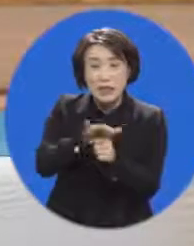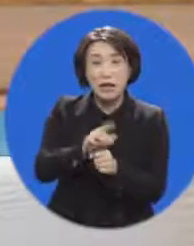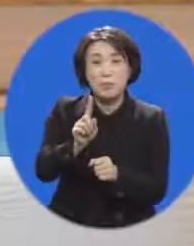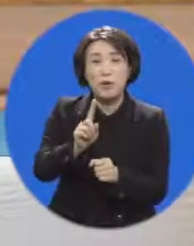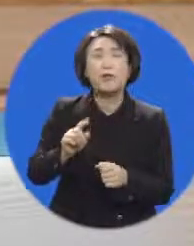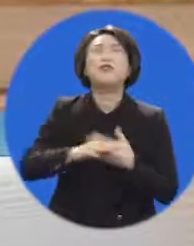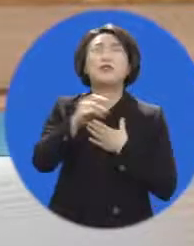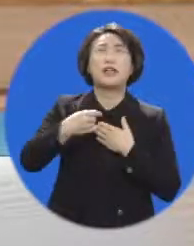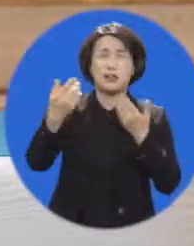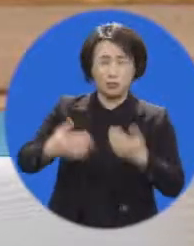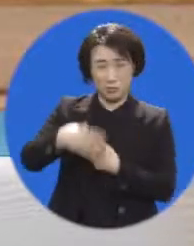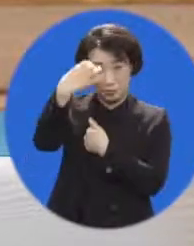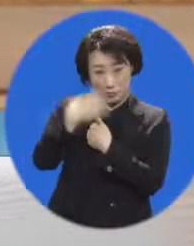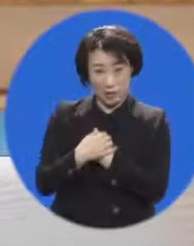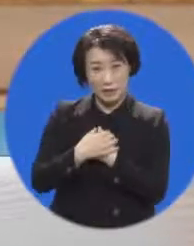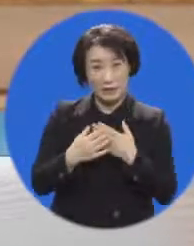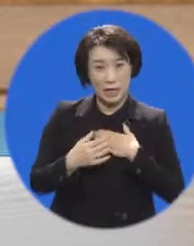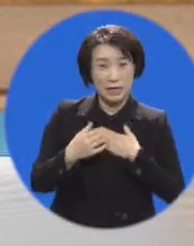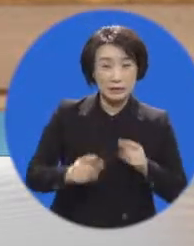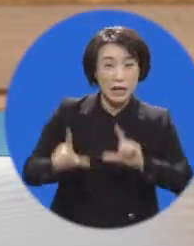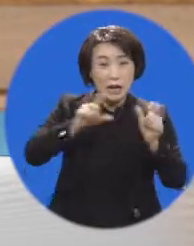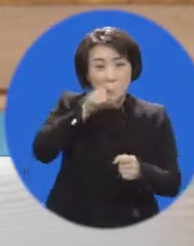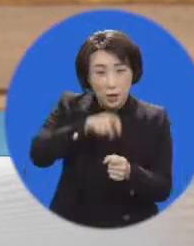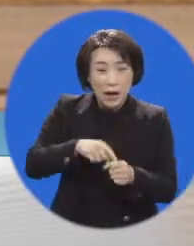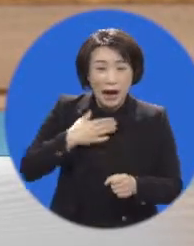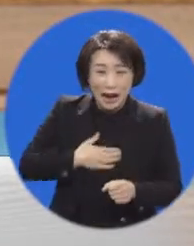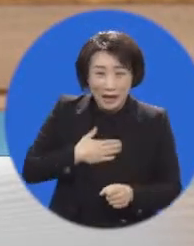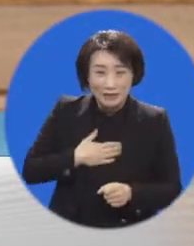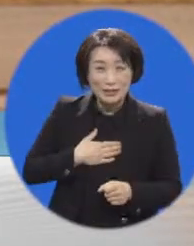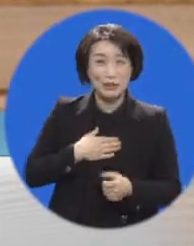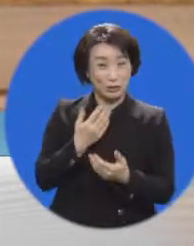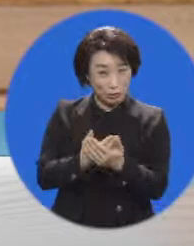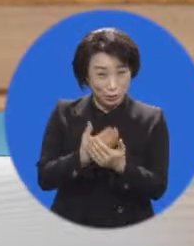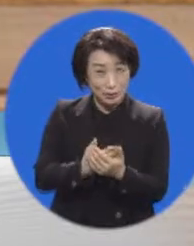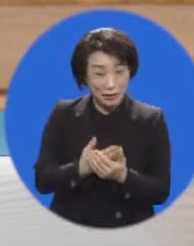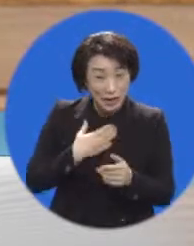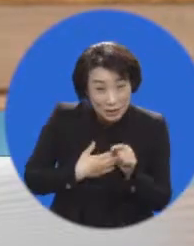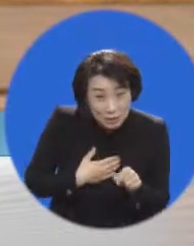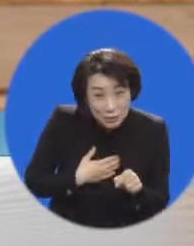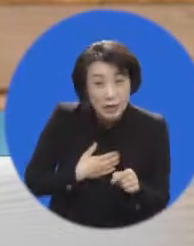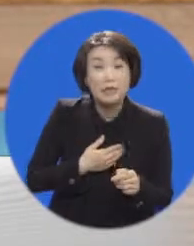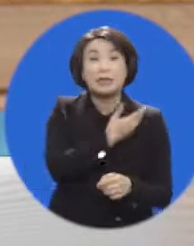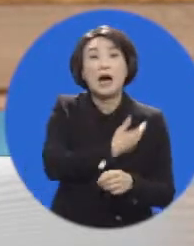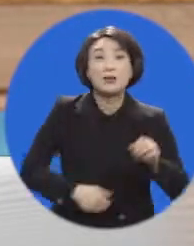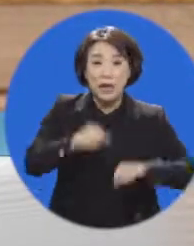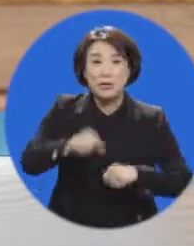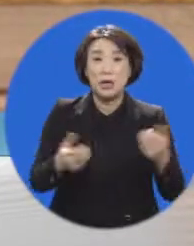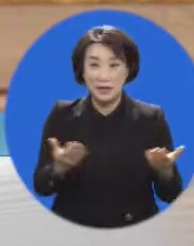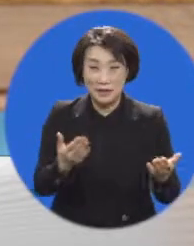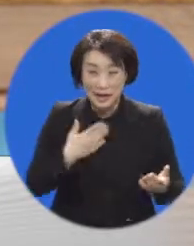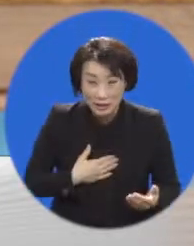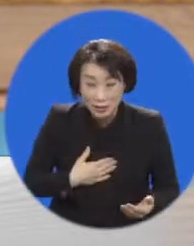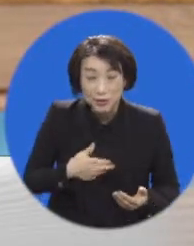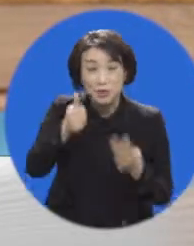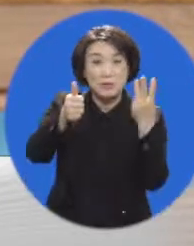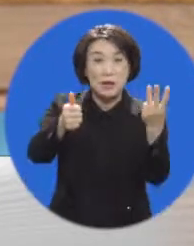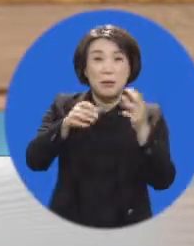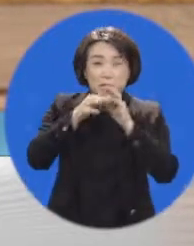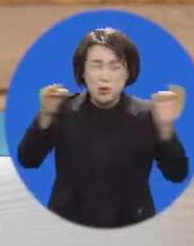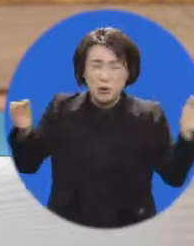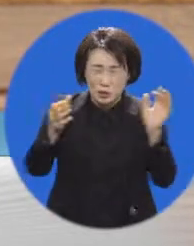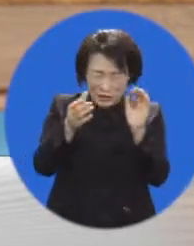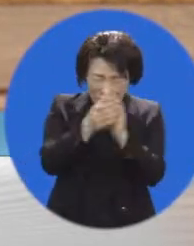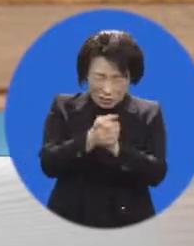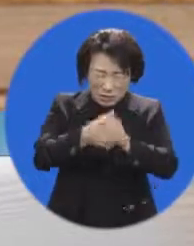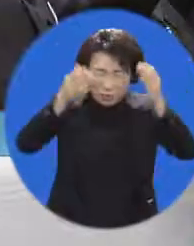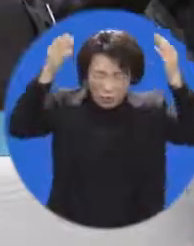주신 사명이요 내가 살아야 할 이유임을 알라 이 말입니다. 그것이 사도행전입니다. 주여 삼창하고